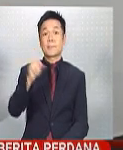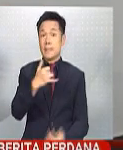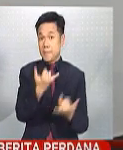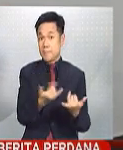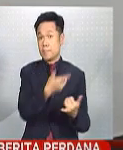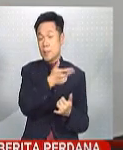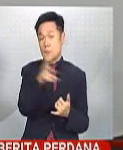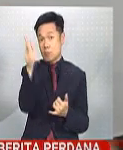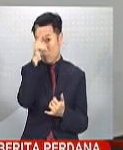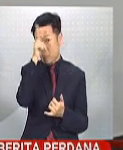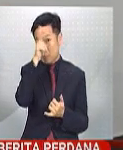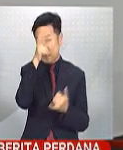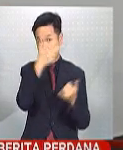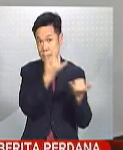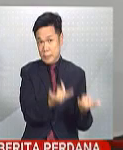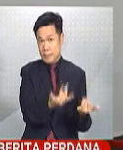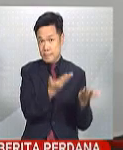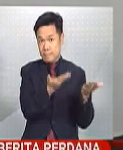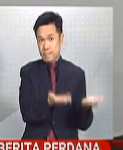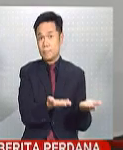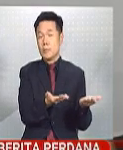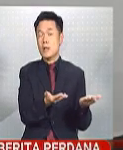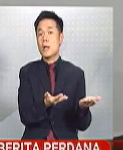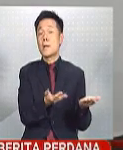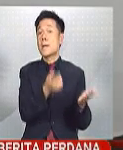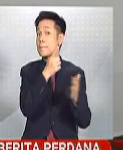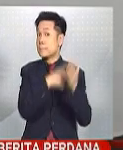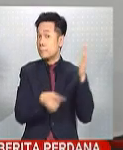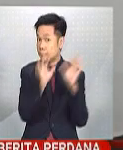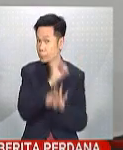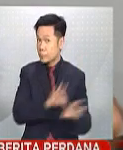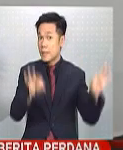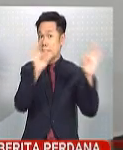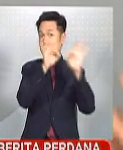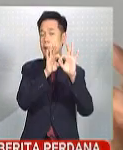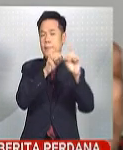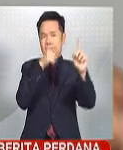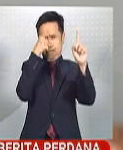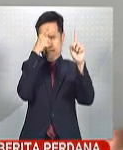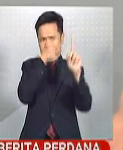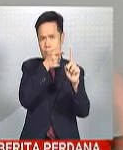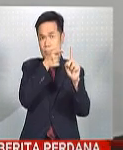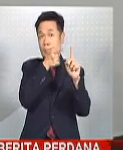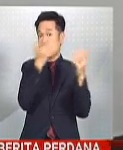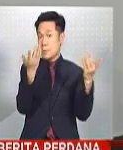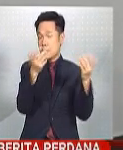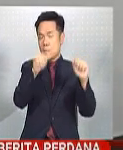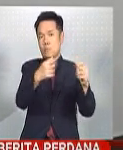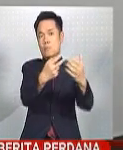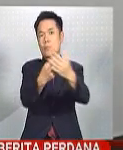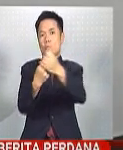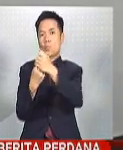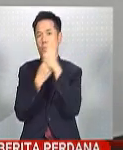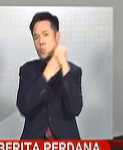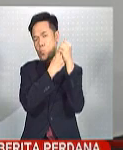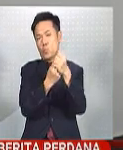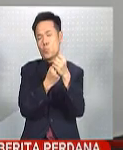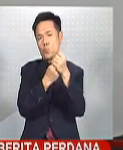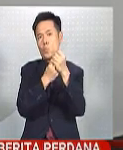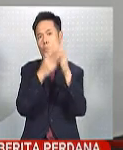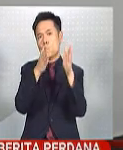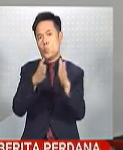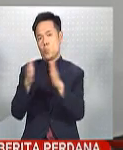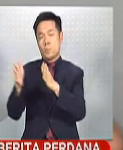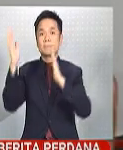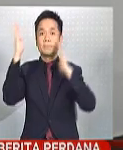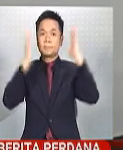kerajaan pada masa ini haruslah memastikan bahawa ataupun mempunyai satu aspirasi untuk menyatupadukan rakyat